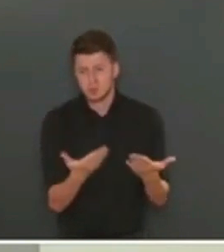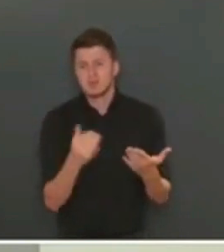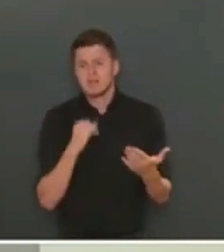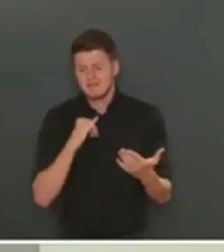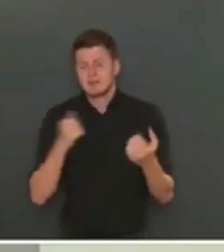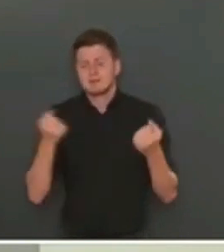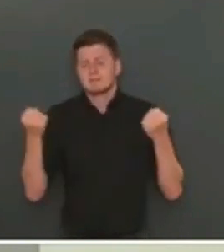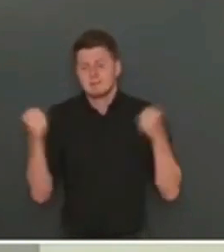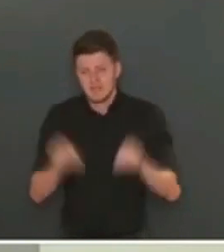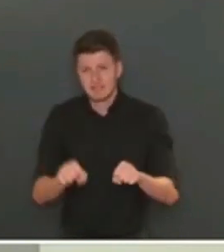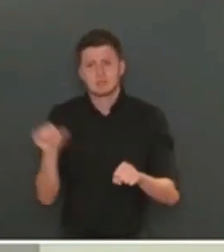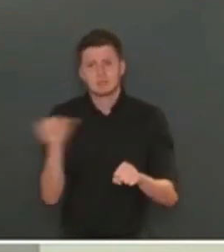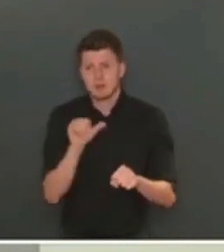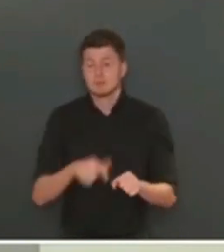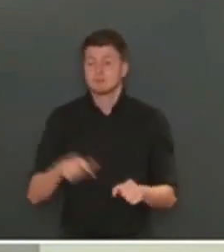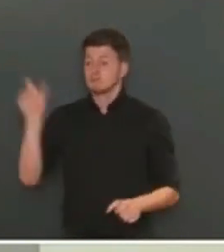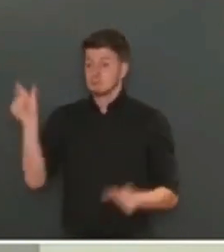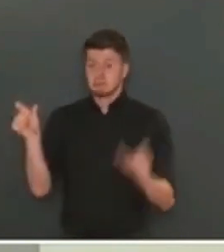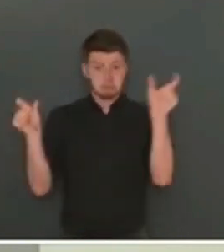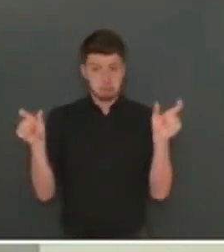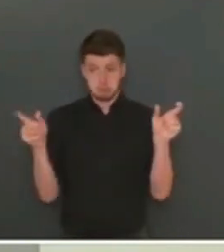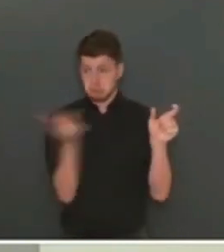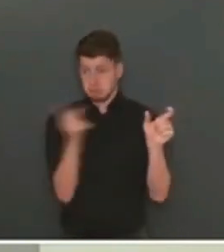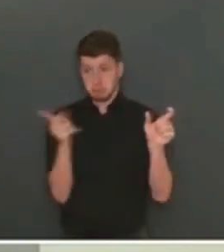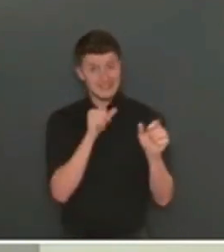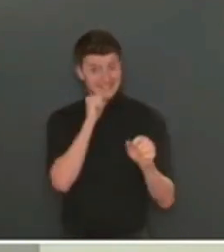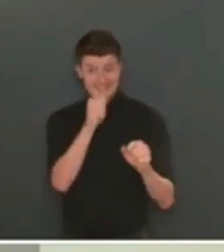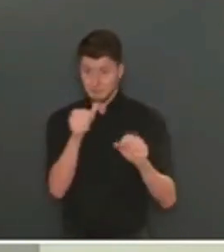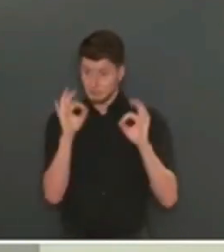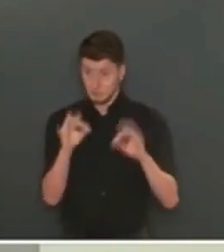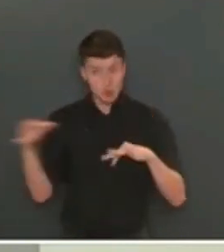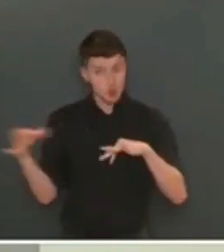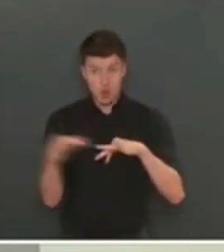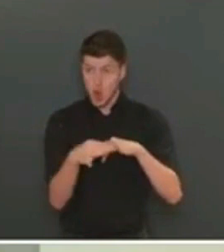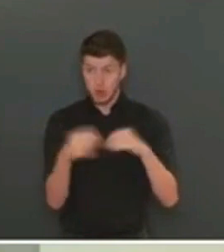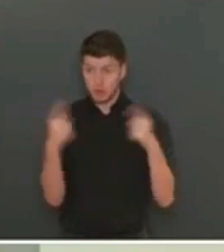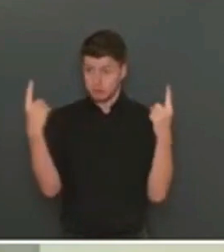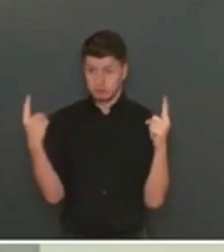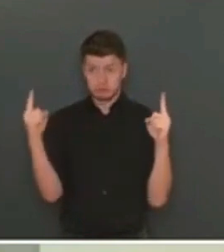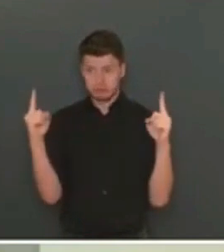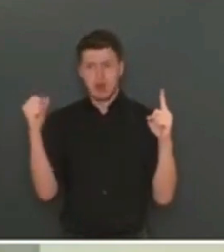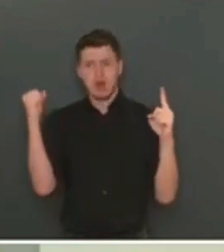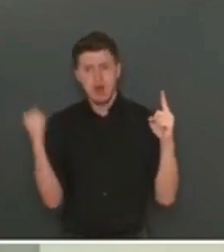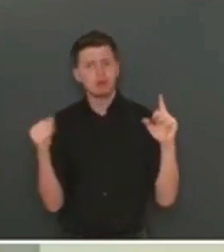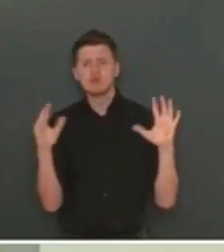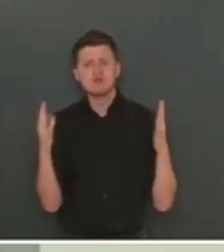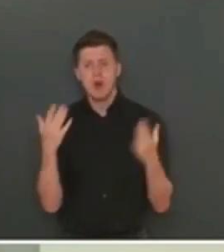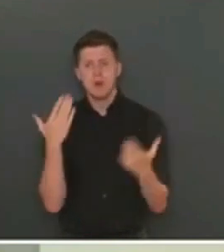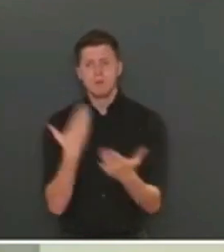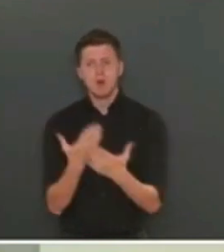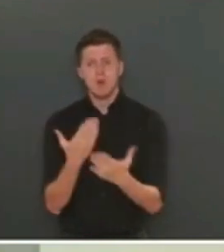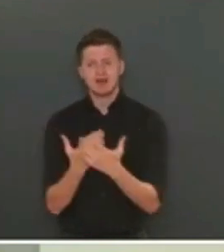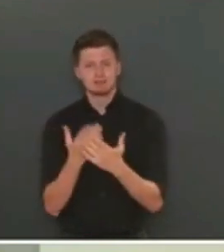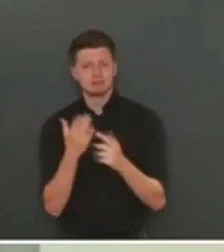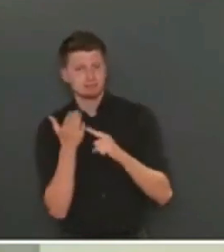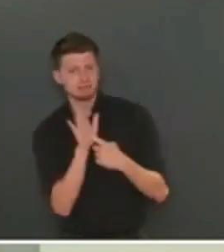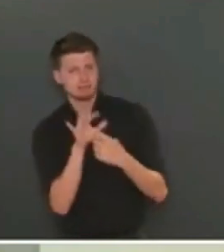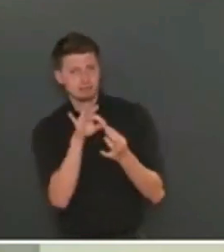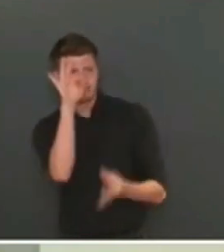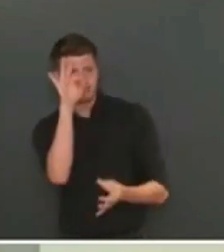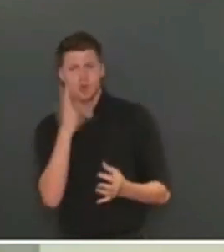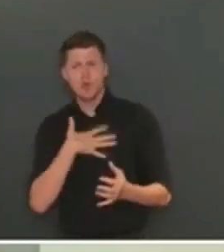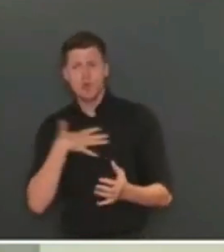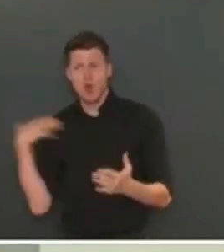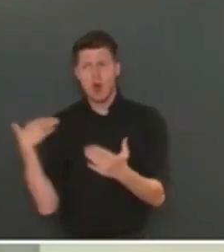Nous avons dès lors décidé que les personnes qui ne sont pas liées par un lien juridique, mais qui peuvent quand même démontrer qu'elles entretiennent